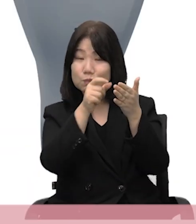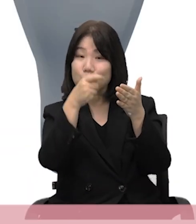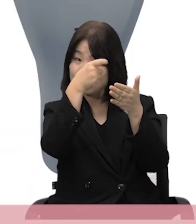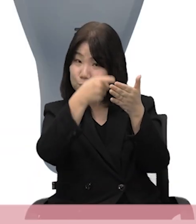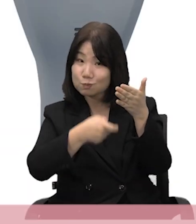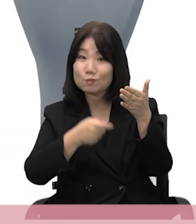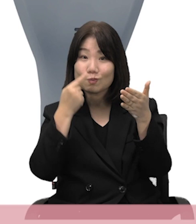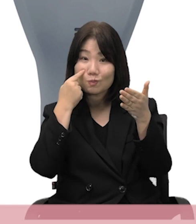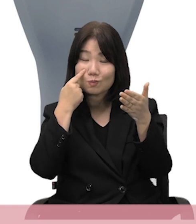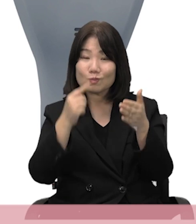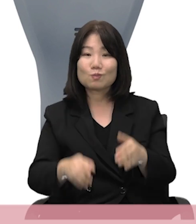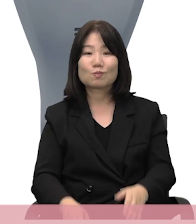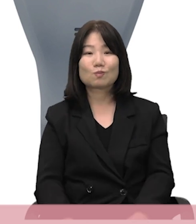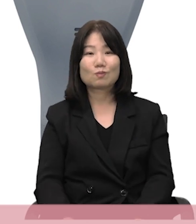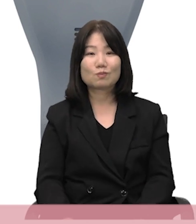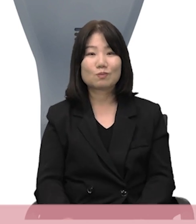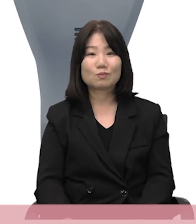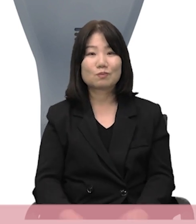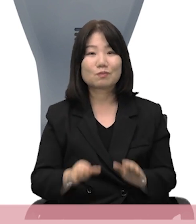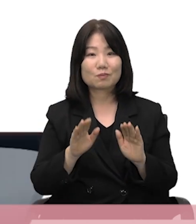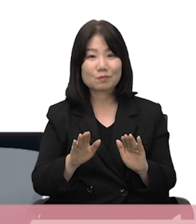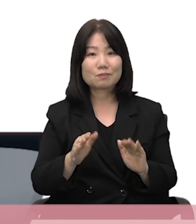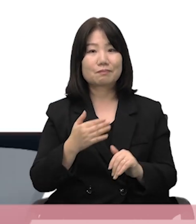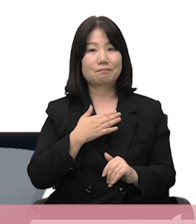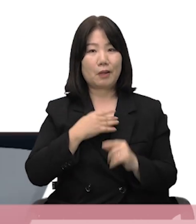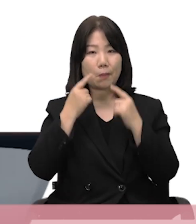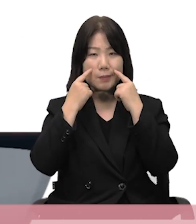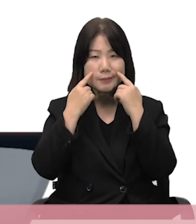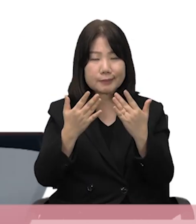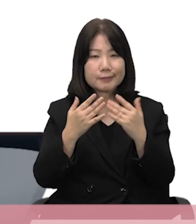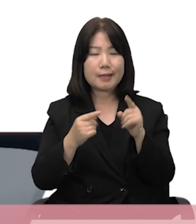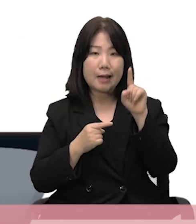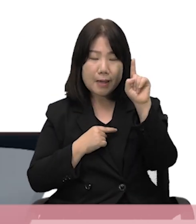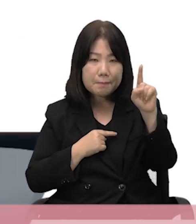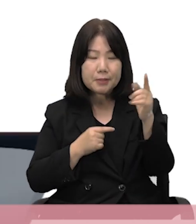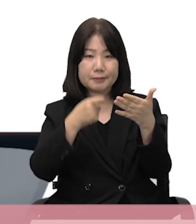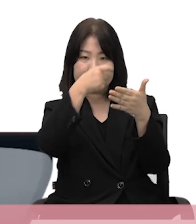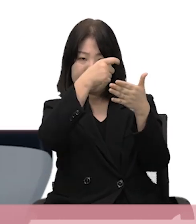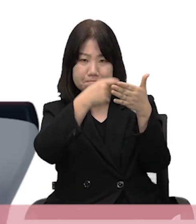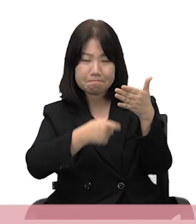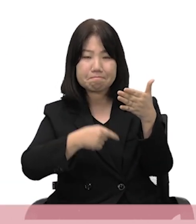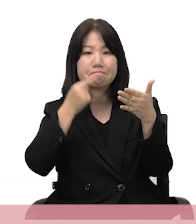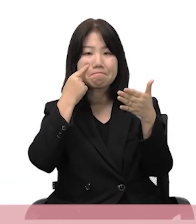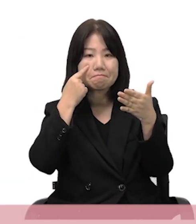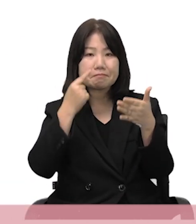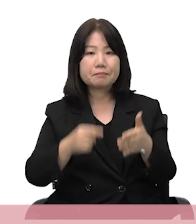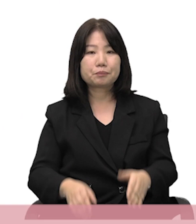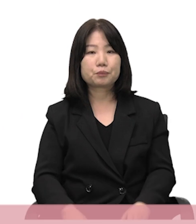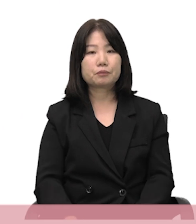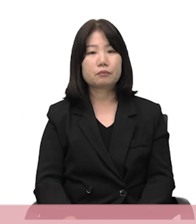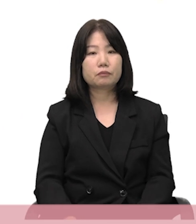보세요. 네, 이번에는 정확하게 한 번에 스캔해 볼게요.